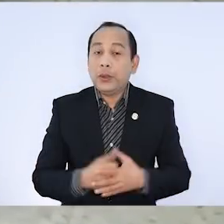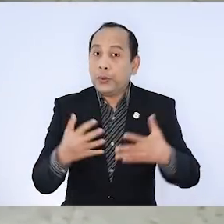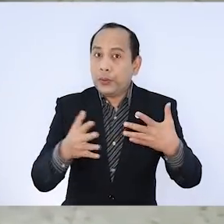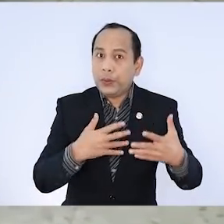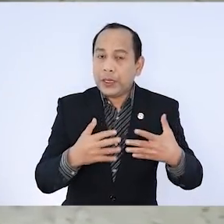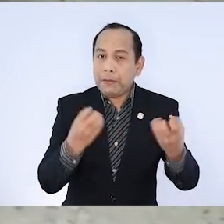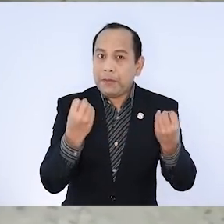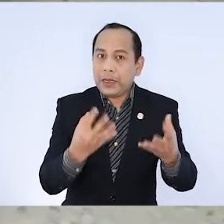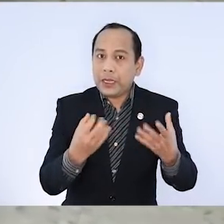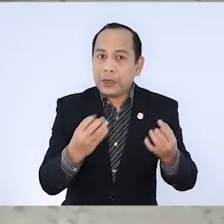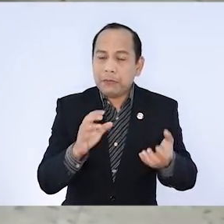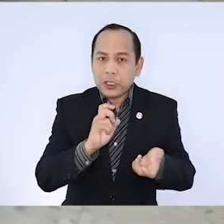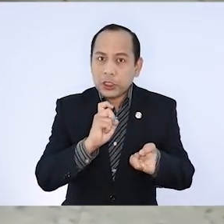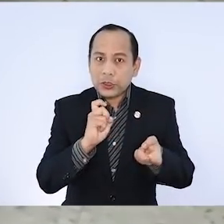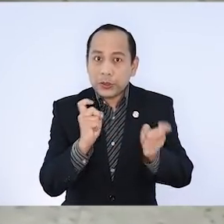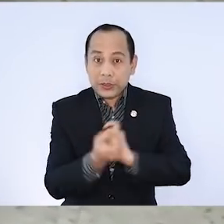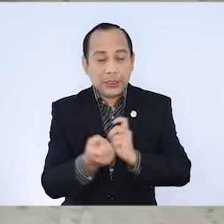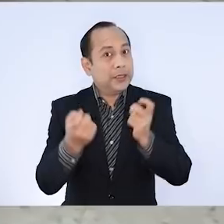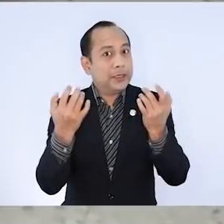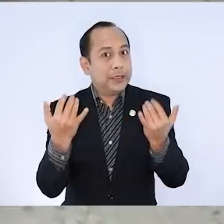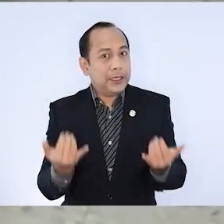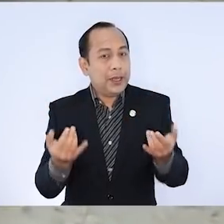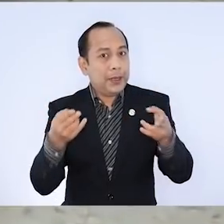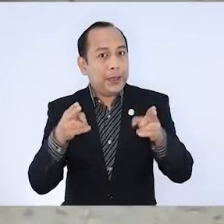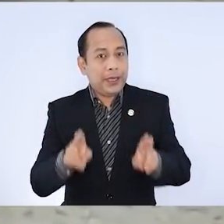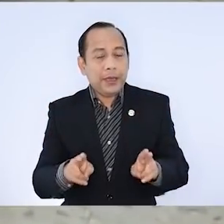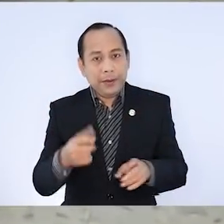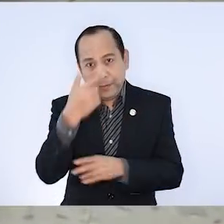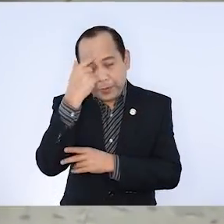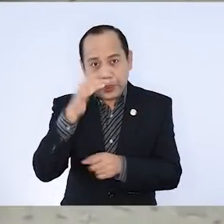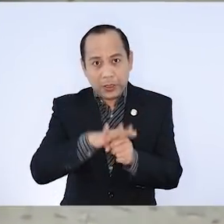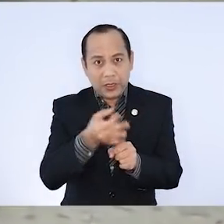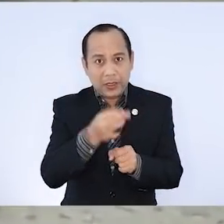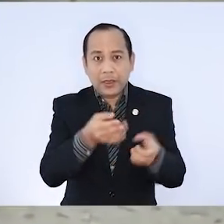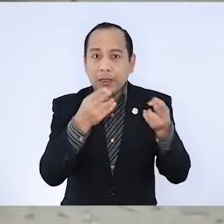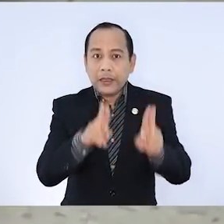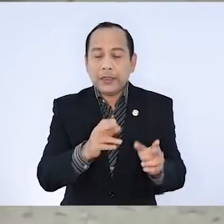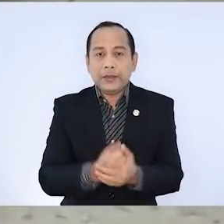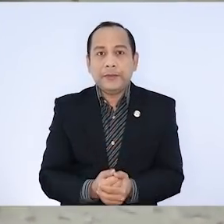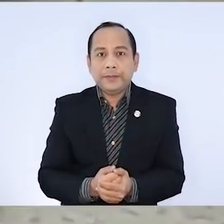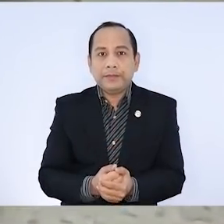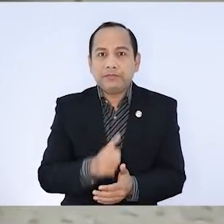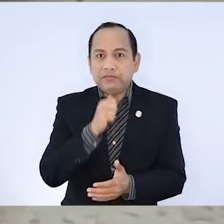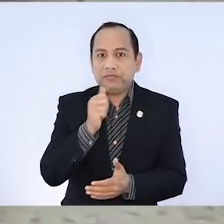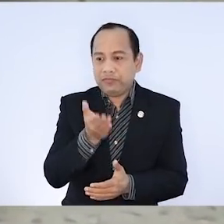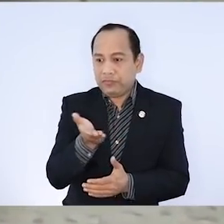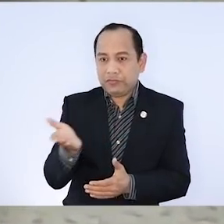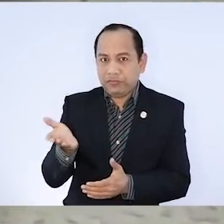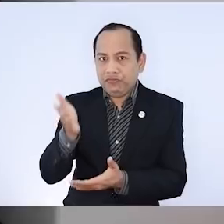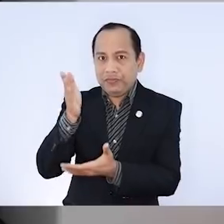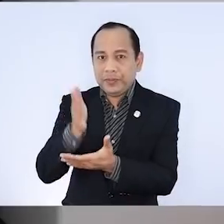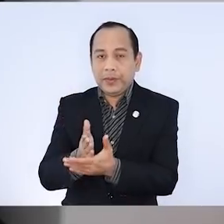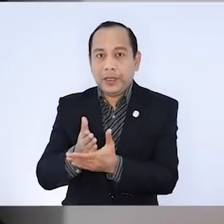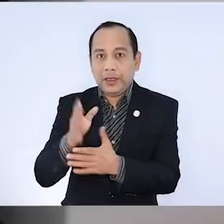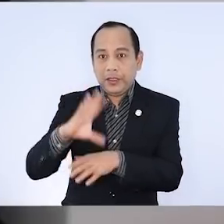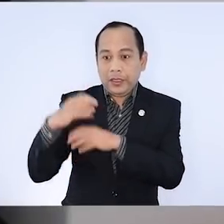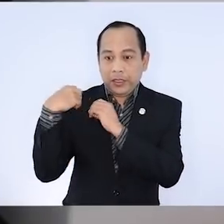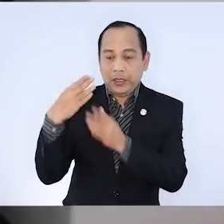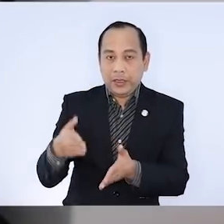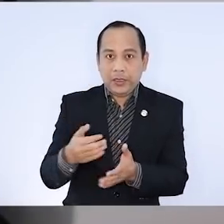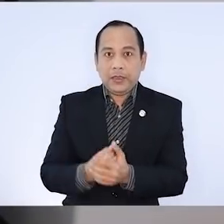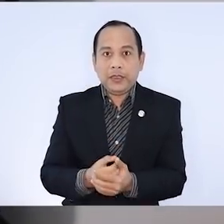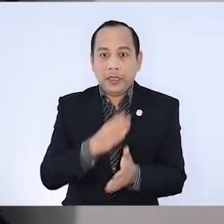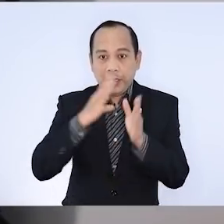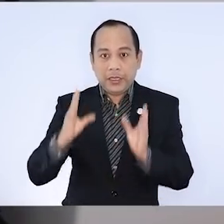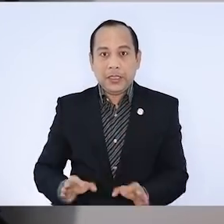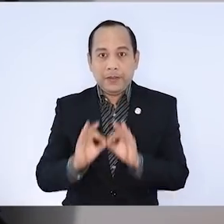ng maraming mga pagbabagong nagaganap sa kasalukuyan dulot ng pandemya, ay hindi naman tumitigil ang mga may tungkulin sa mga kapisan